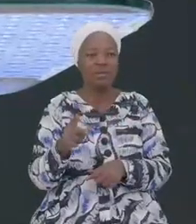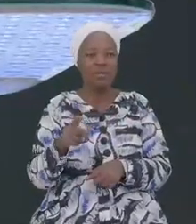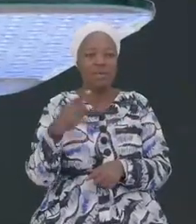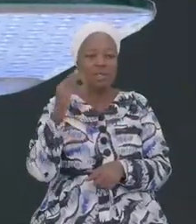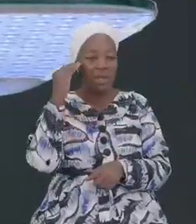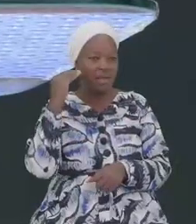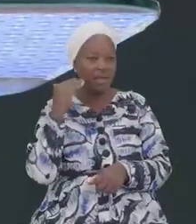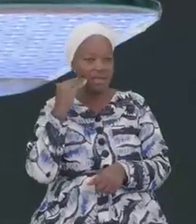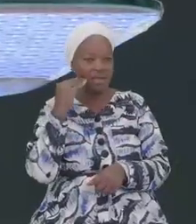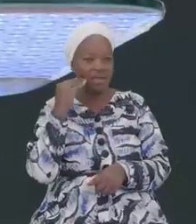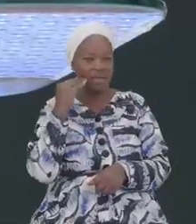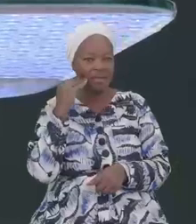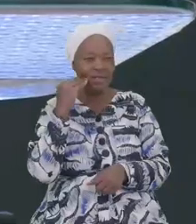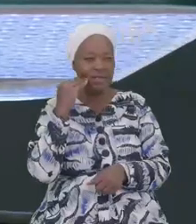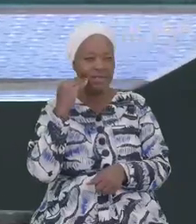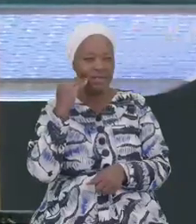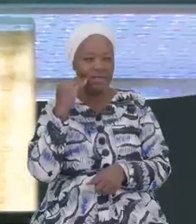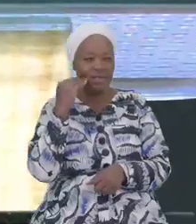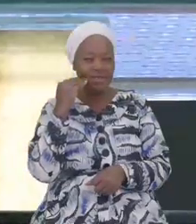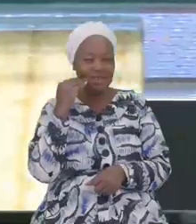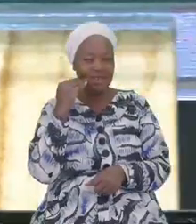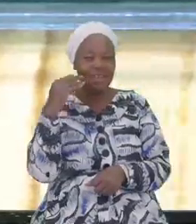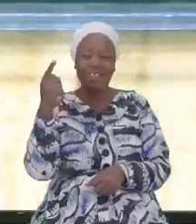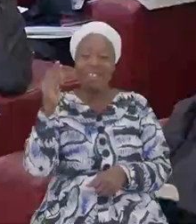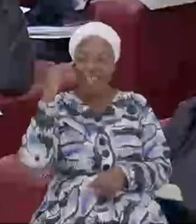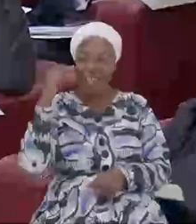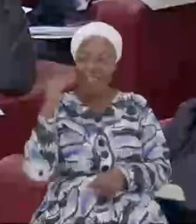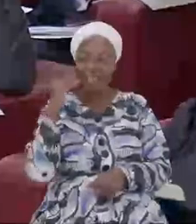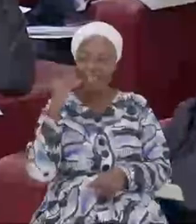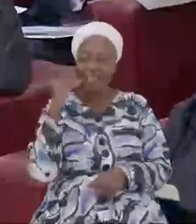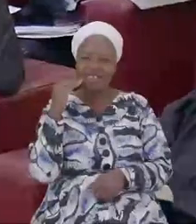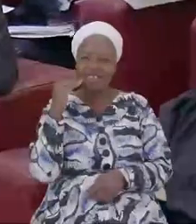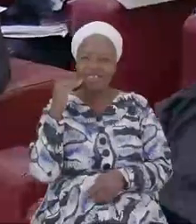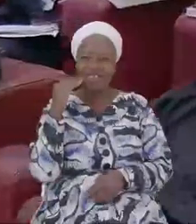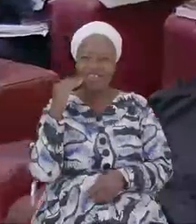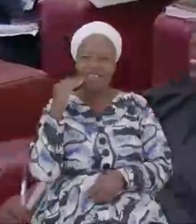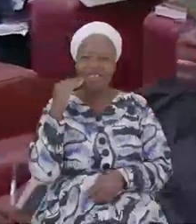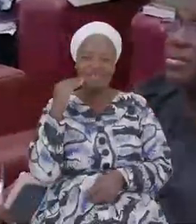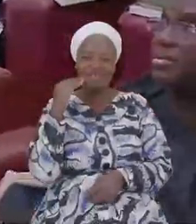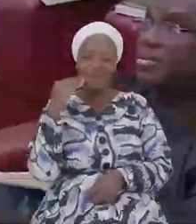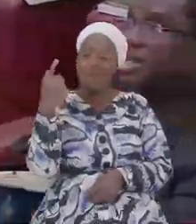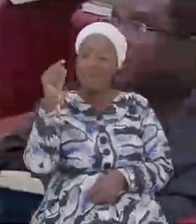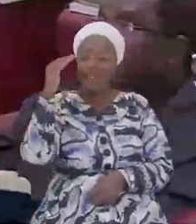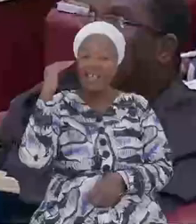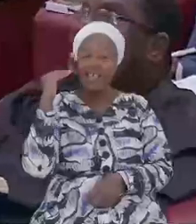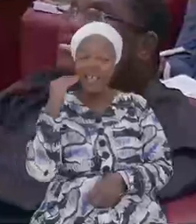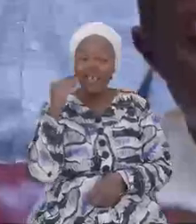la tête La tête.